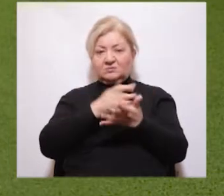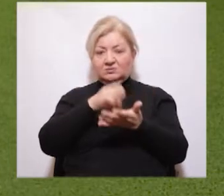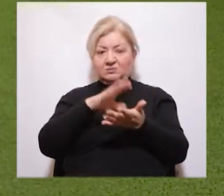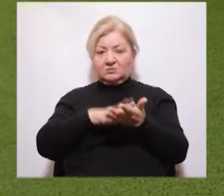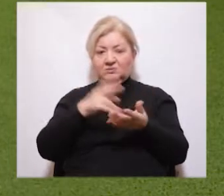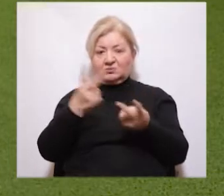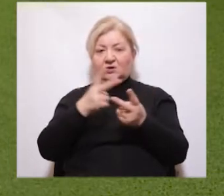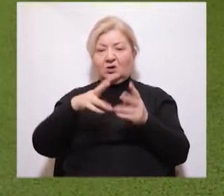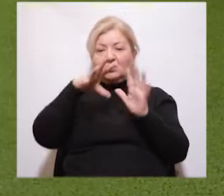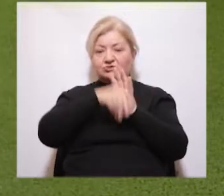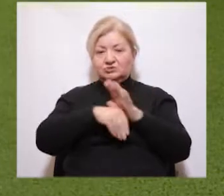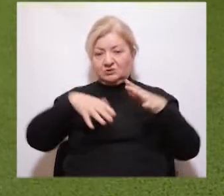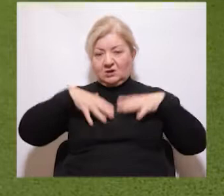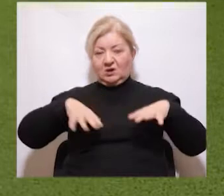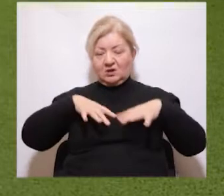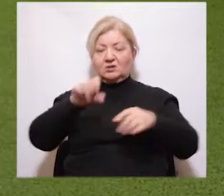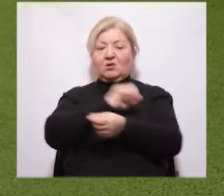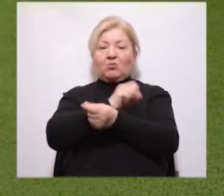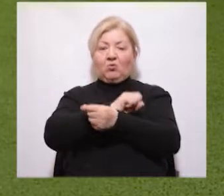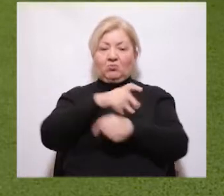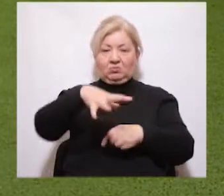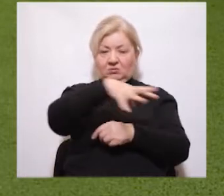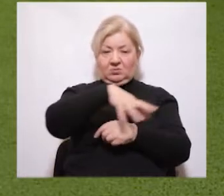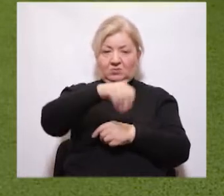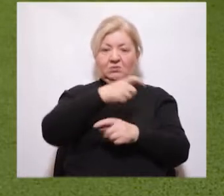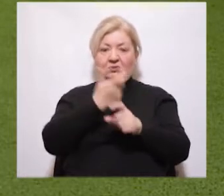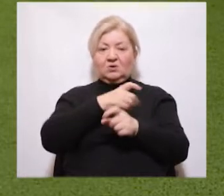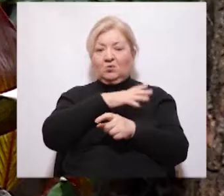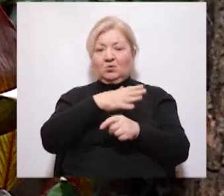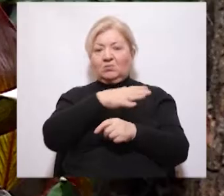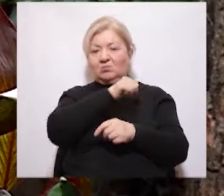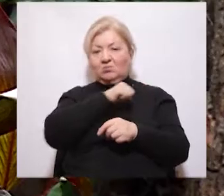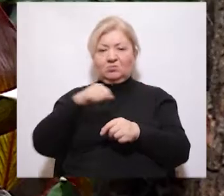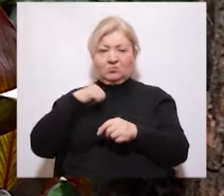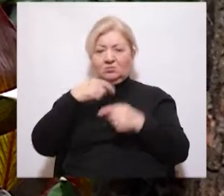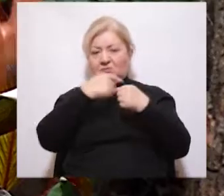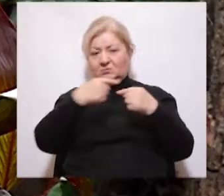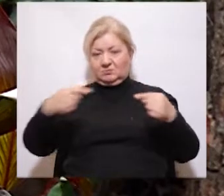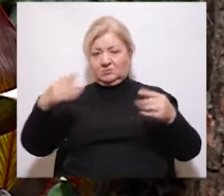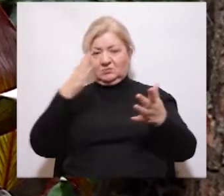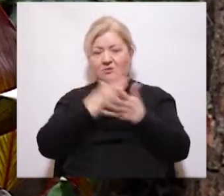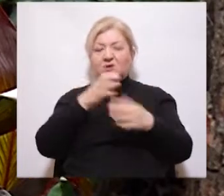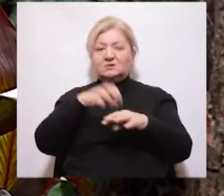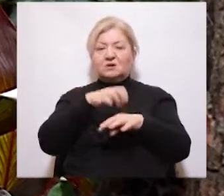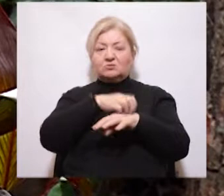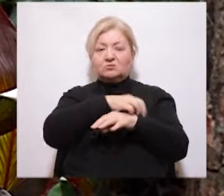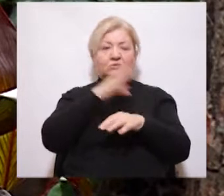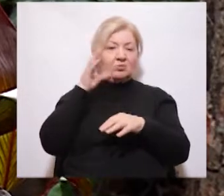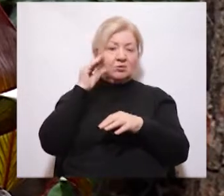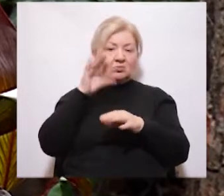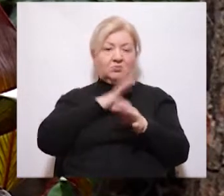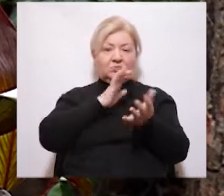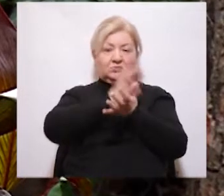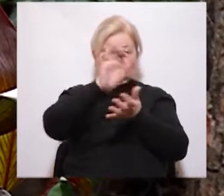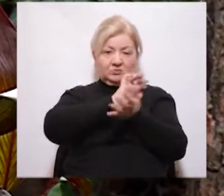განსაკუთრებით აღსანიშნავია შიდა ქართლი და კერძოდ გორის მუნიციპალიტეტი, სადაც უამრავი დასახელების ხილი მოყავთ და საბჭოთა პერიოდში